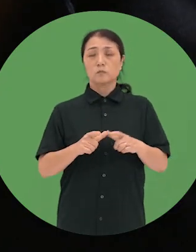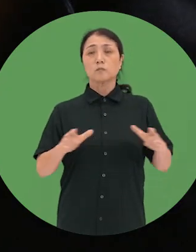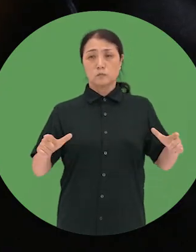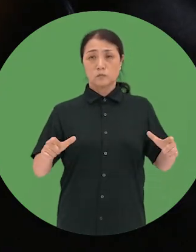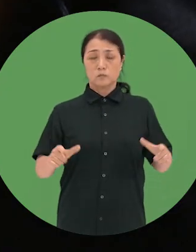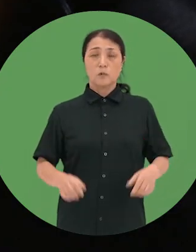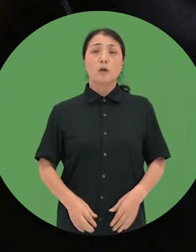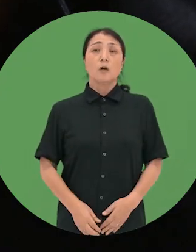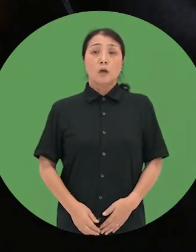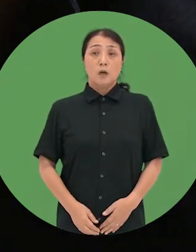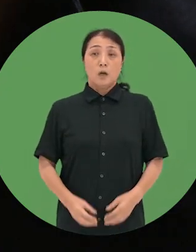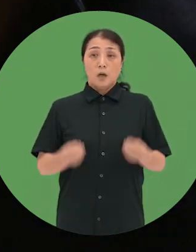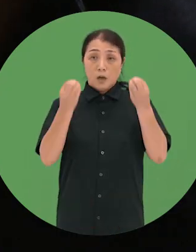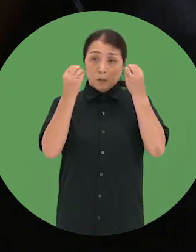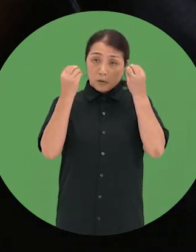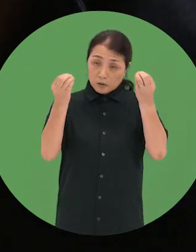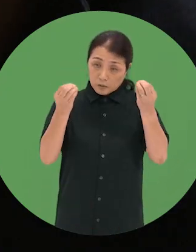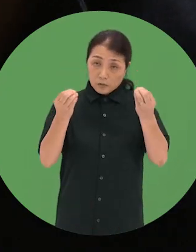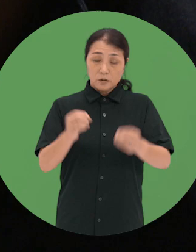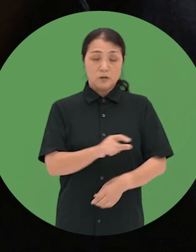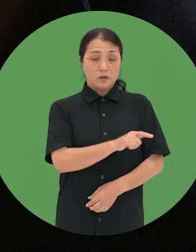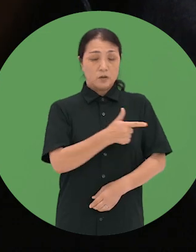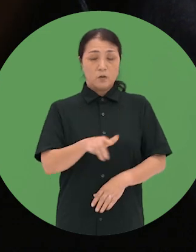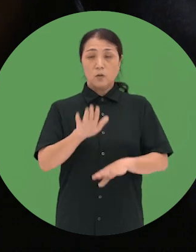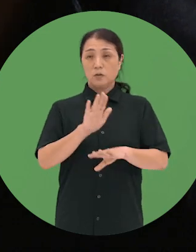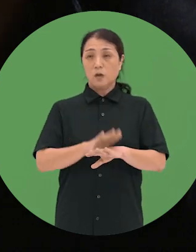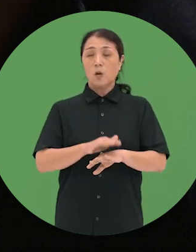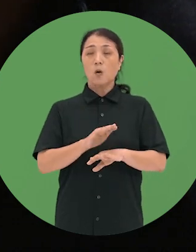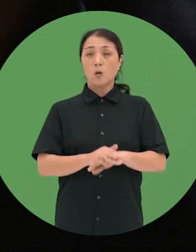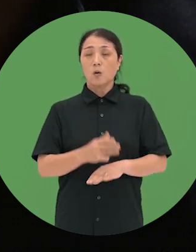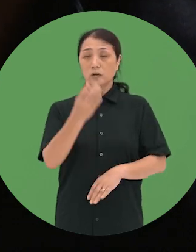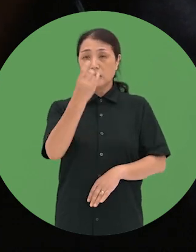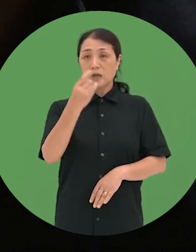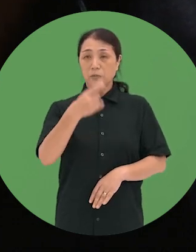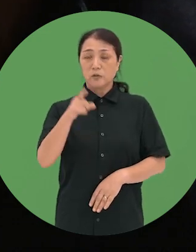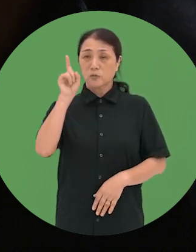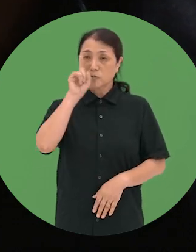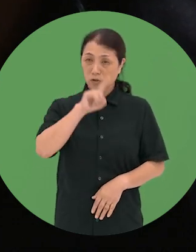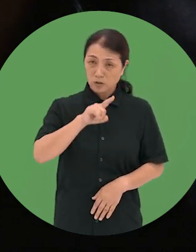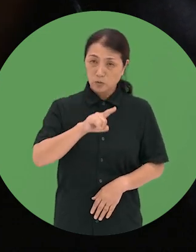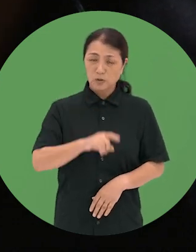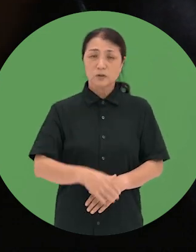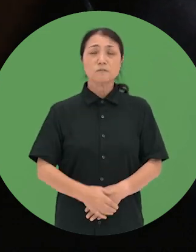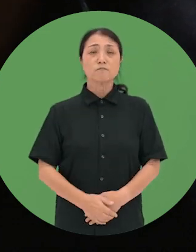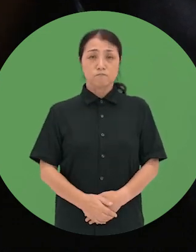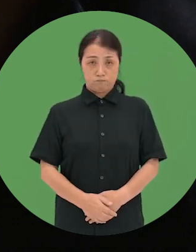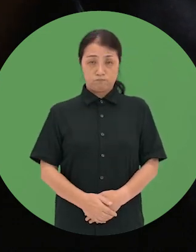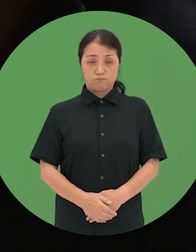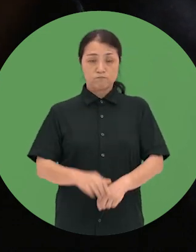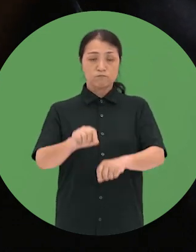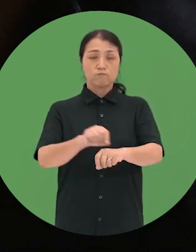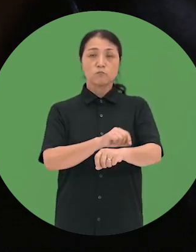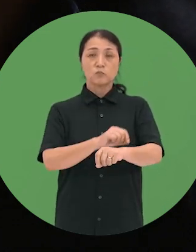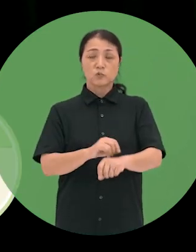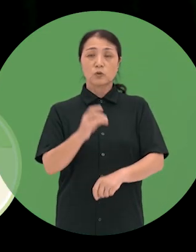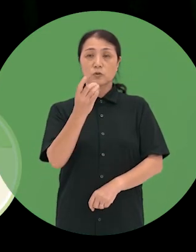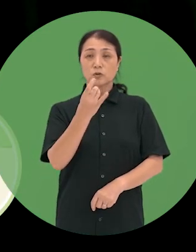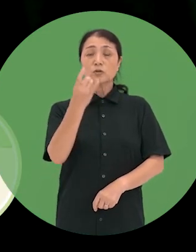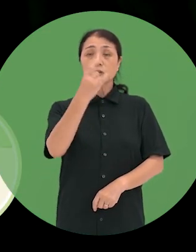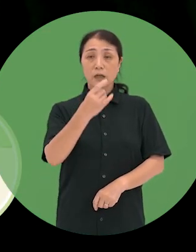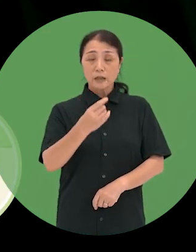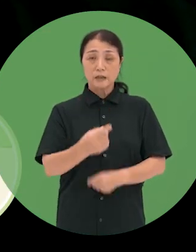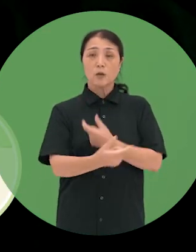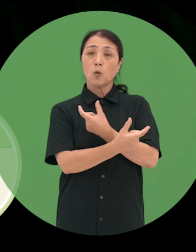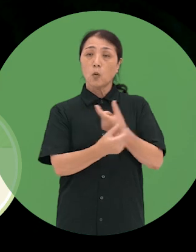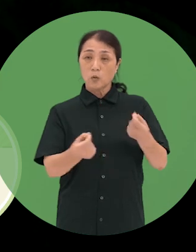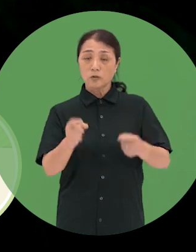びよい、あの手この手で騙そうとするなんてひどいさ。 こうした特殊詐欺に共通することは一本